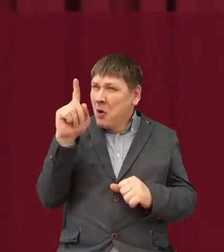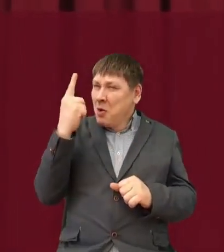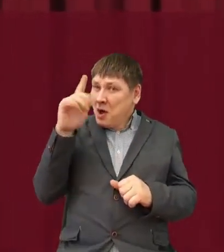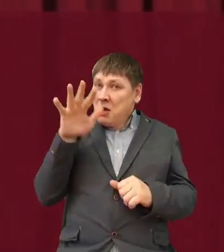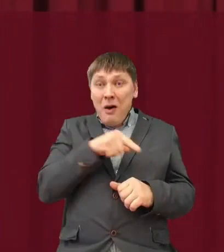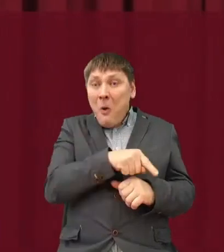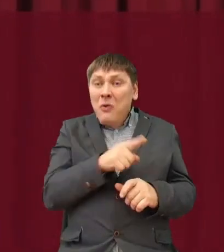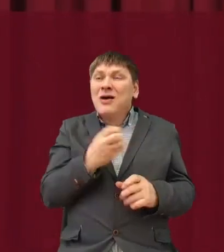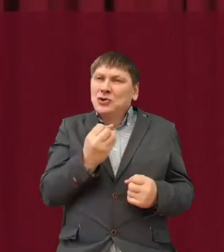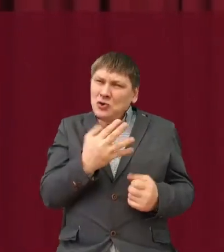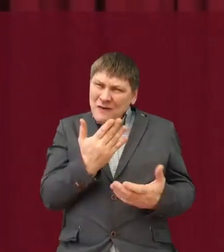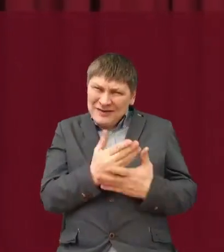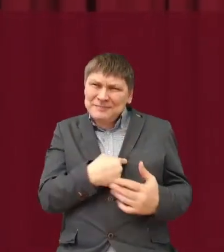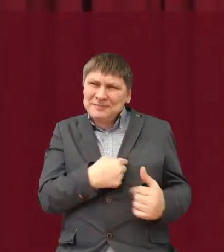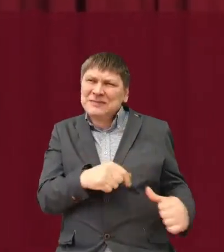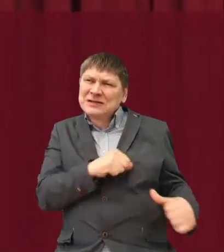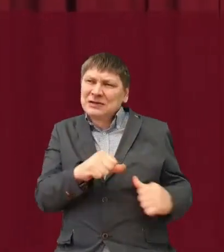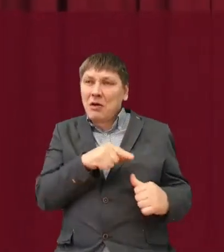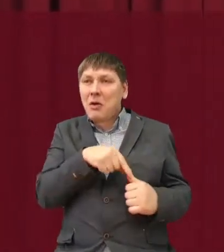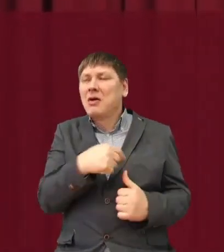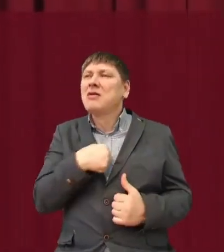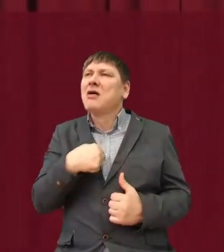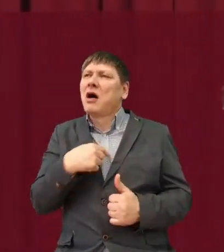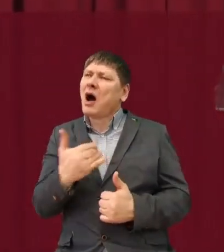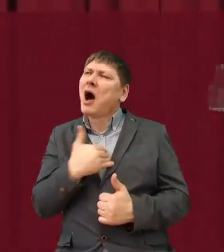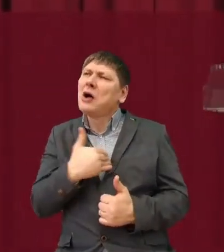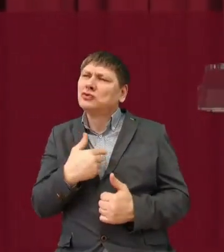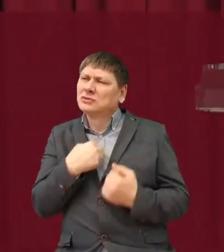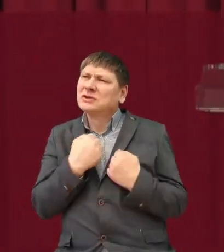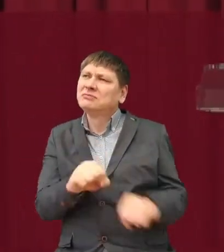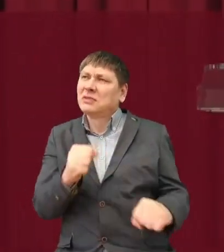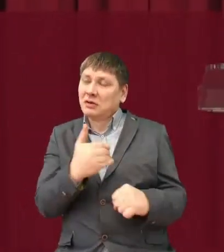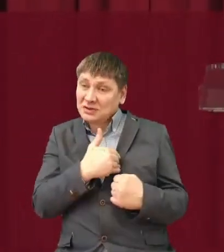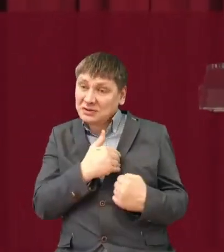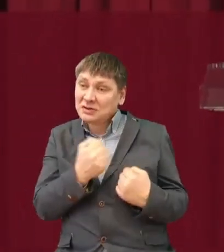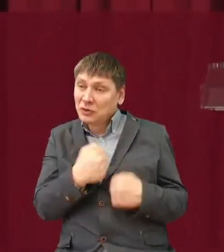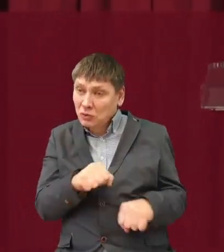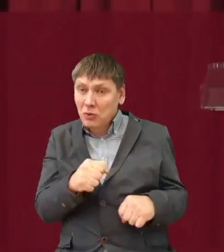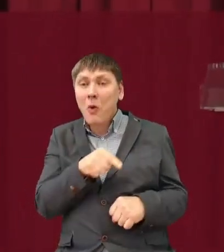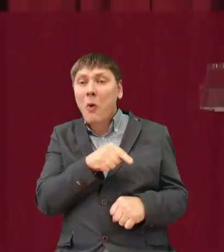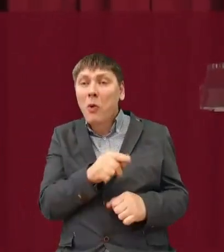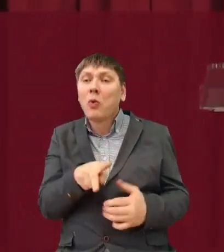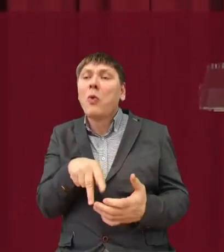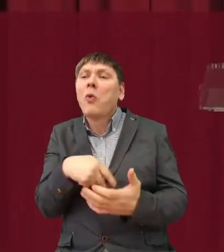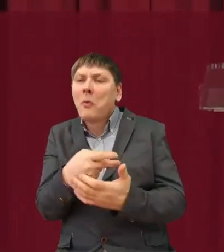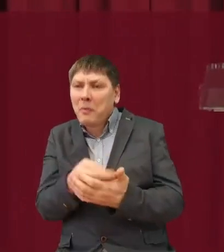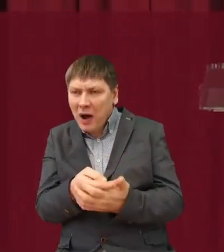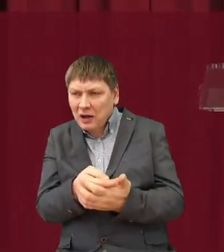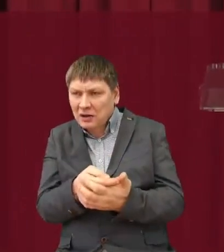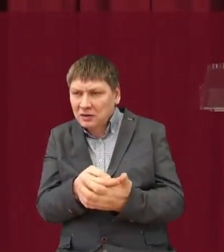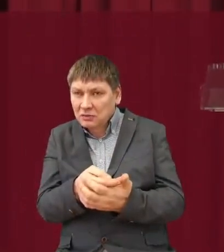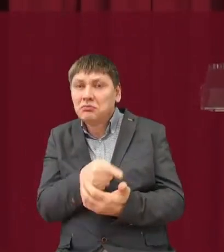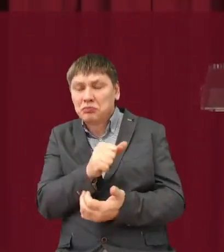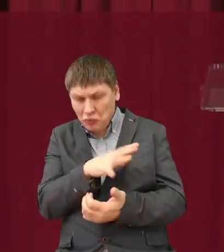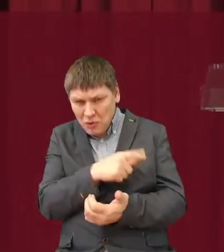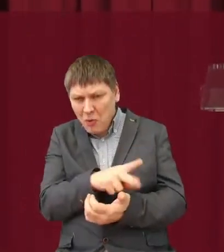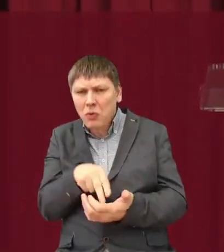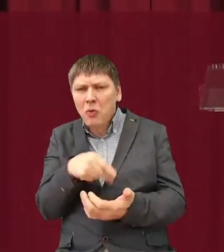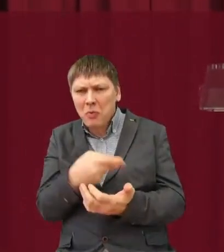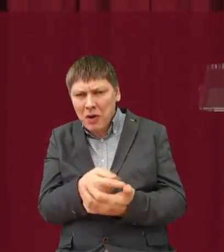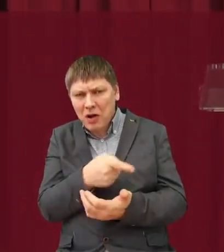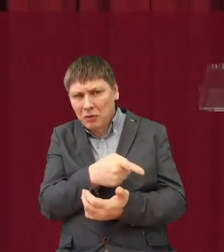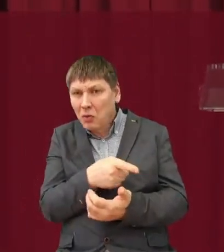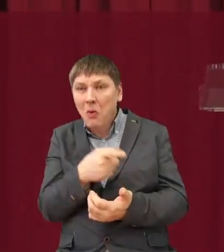место и сказал я Божий человек Я спасенный человек и даже если он где-то упал но он не является